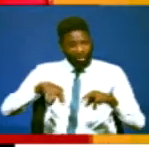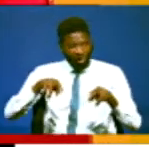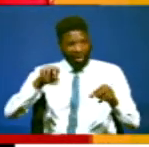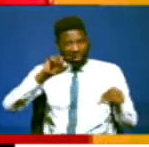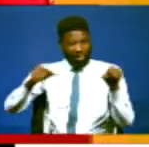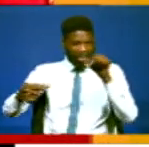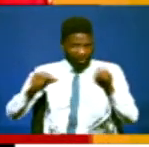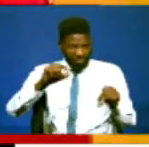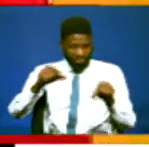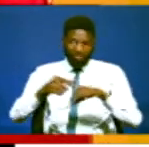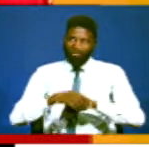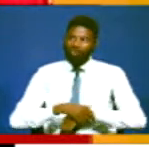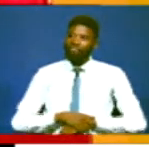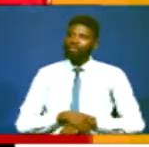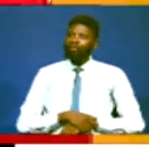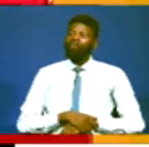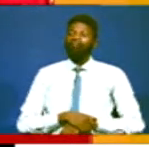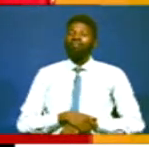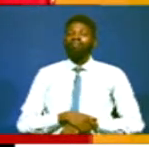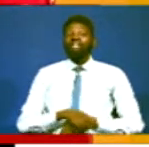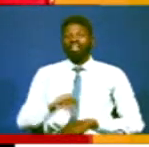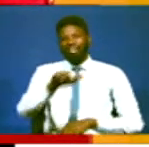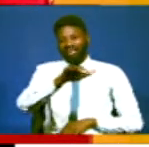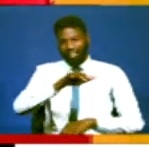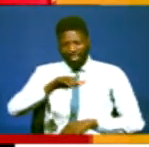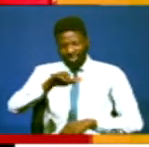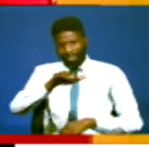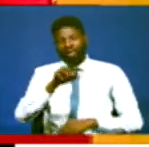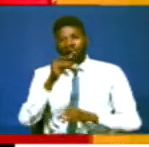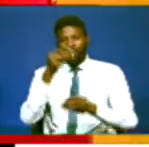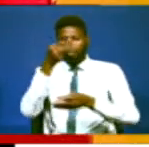la nyenzo kama vile vitabu nilivyotaja,